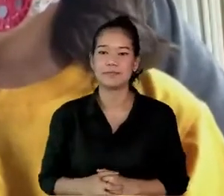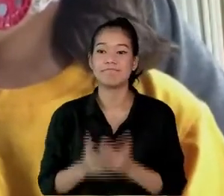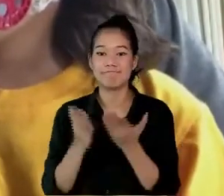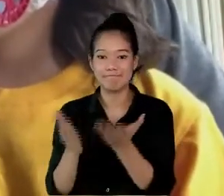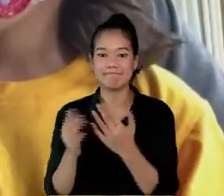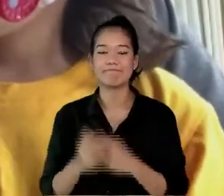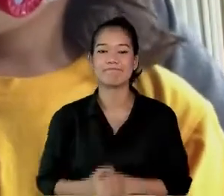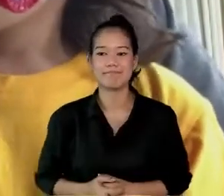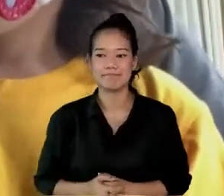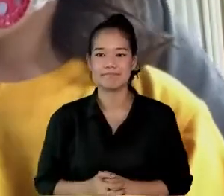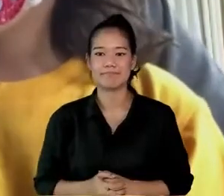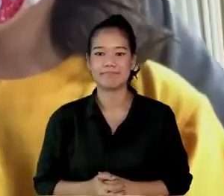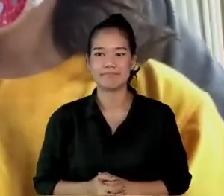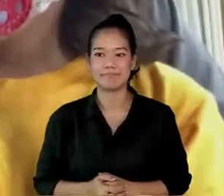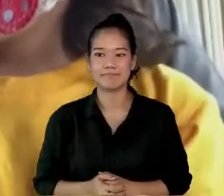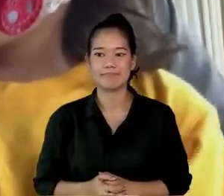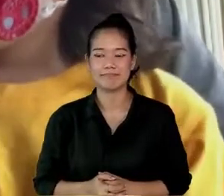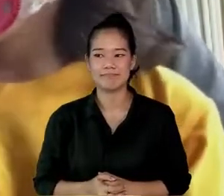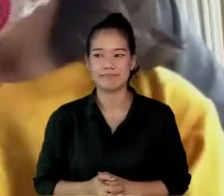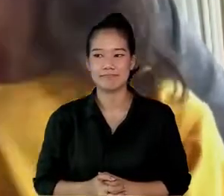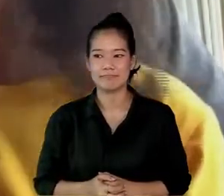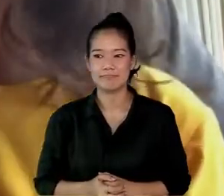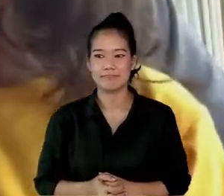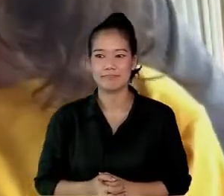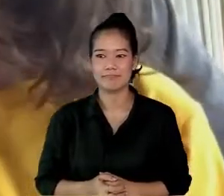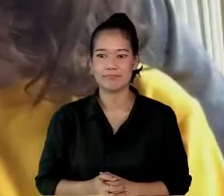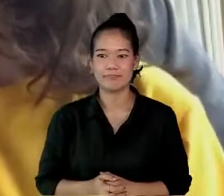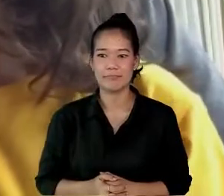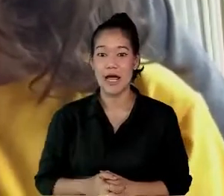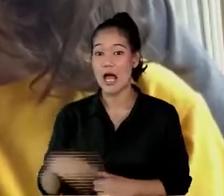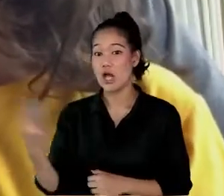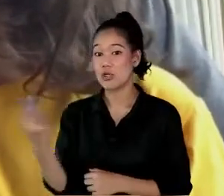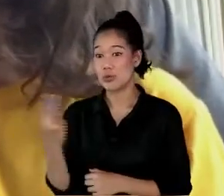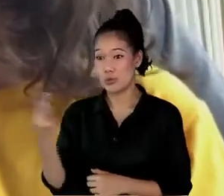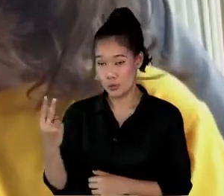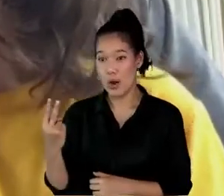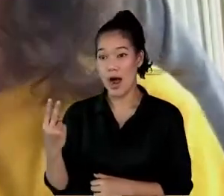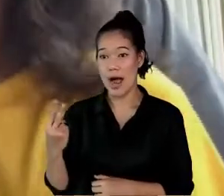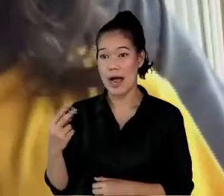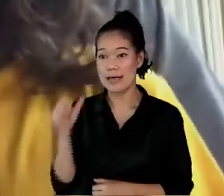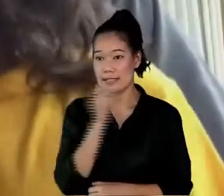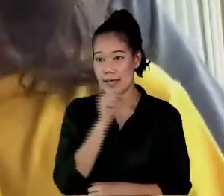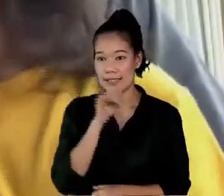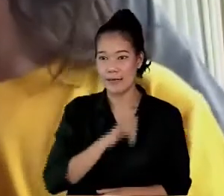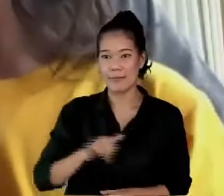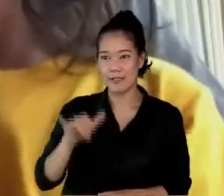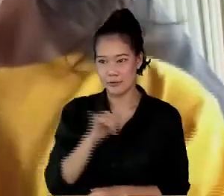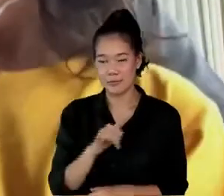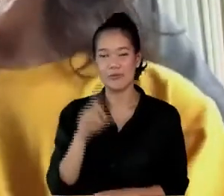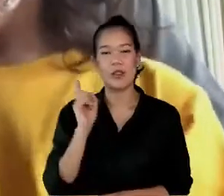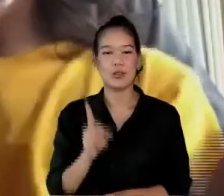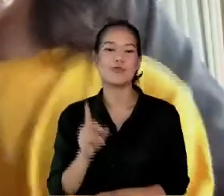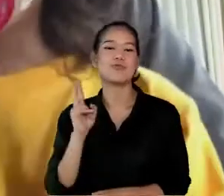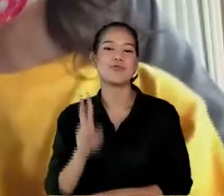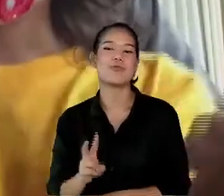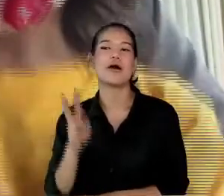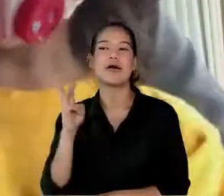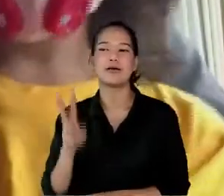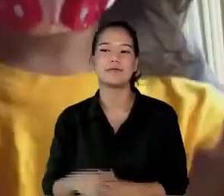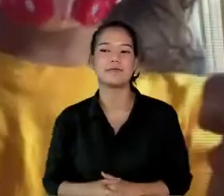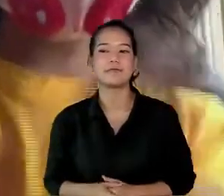Oke, silakan. Oke, sekarang bocorannya. Luisa sama Jamila kita nyanyi sama ya. Yeah. Satu, one,